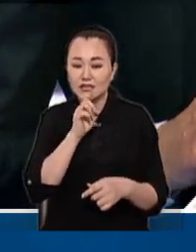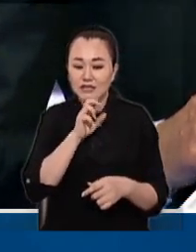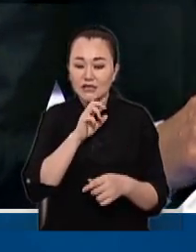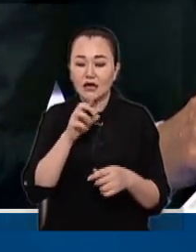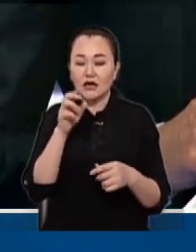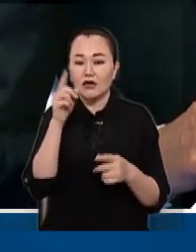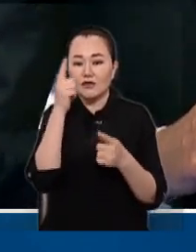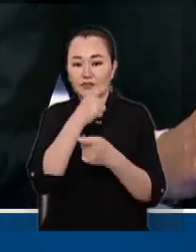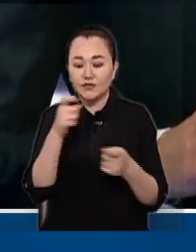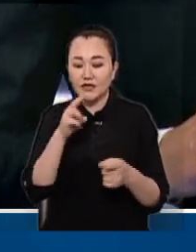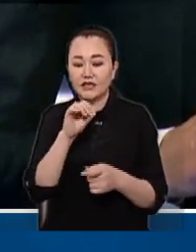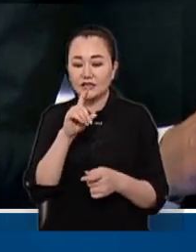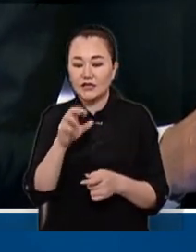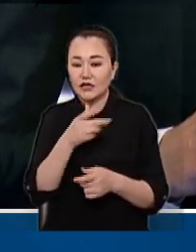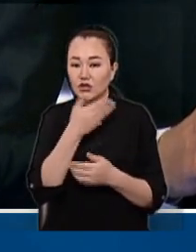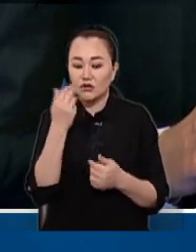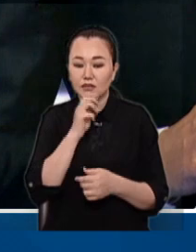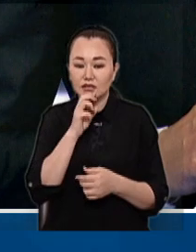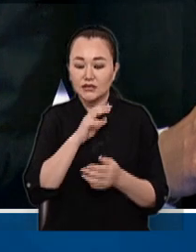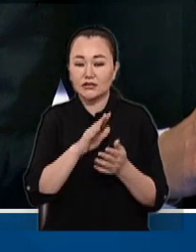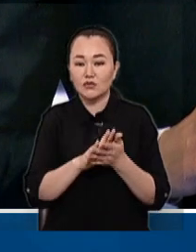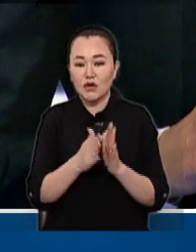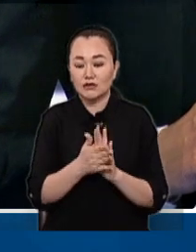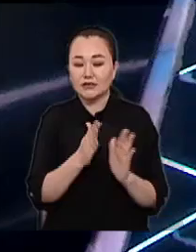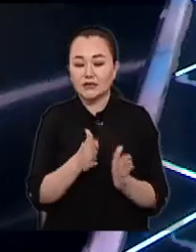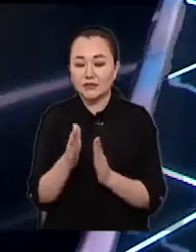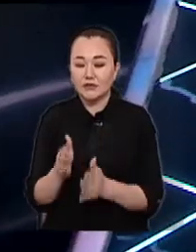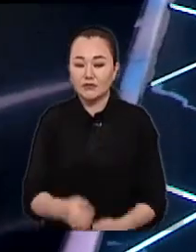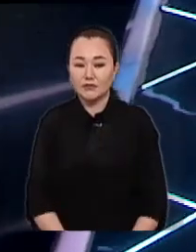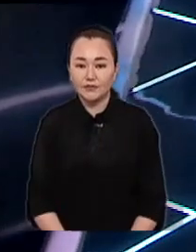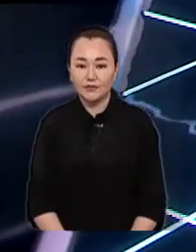таблички «Дизеля нет». А вот с бензином ситуация стабильная.